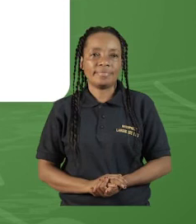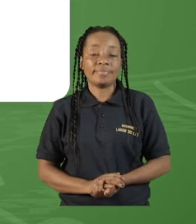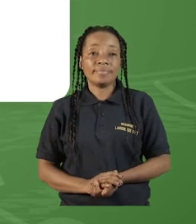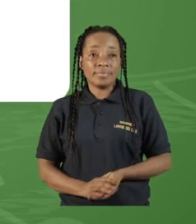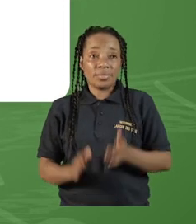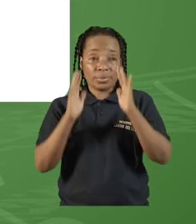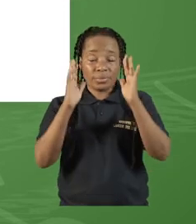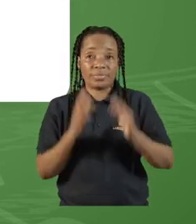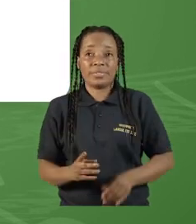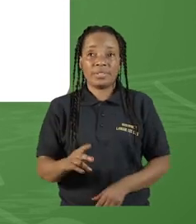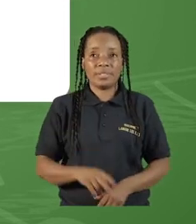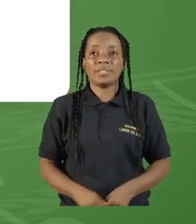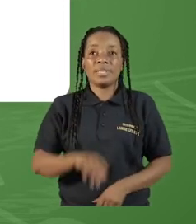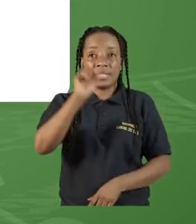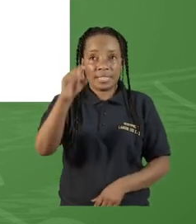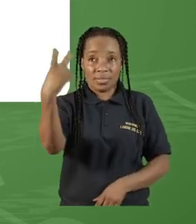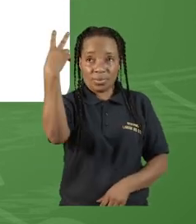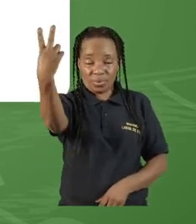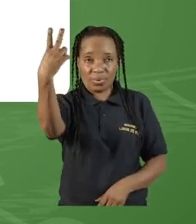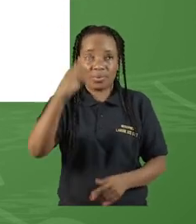La deuxième question est,